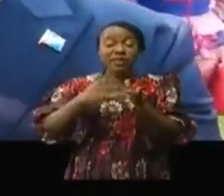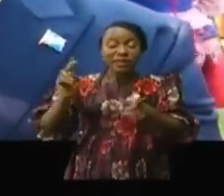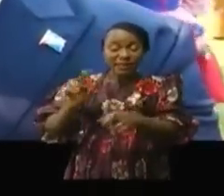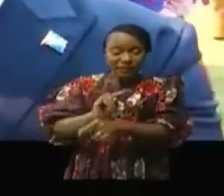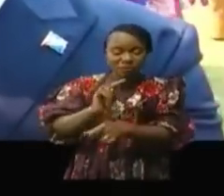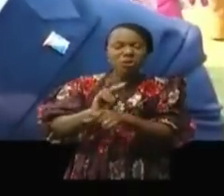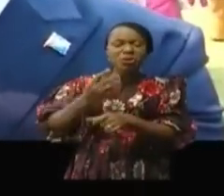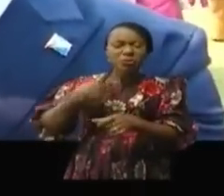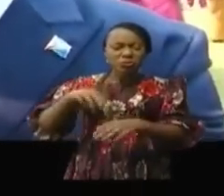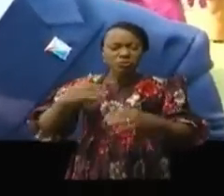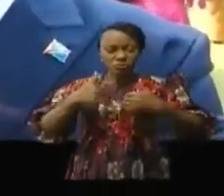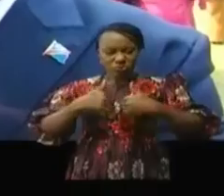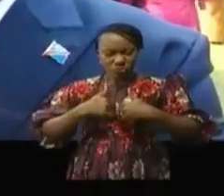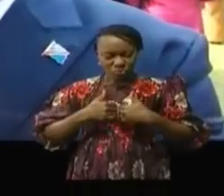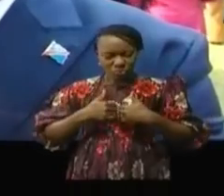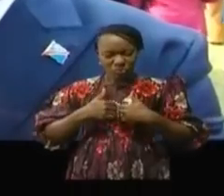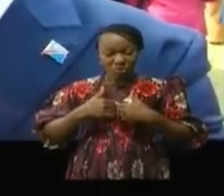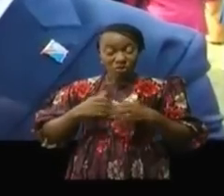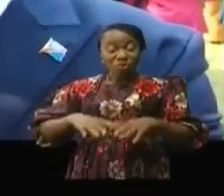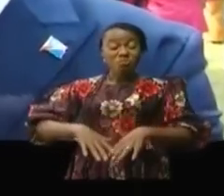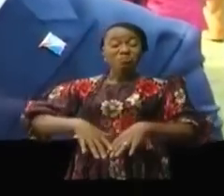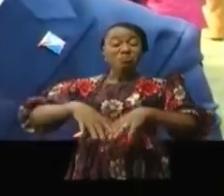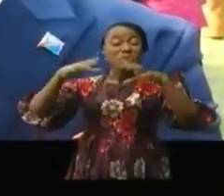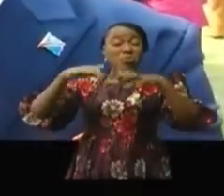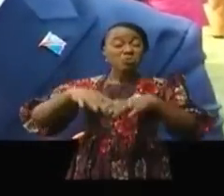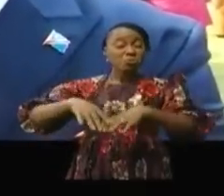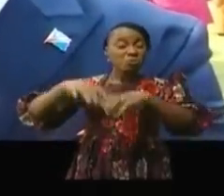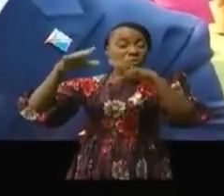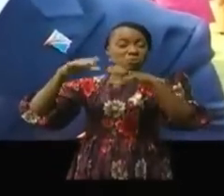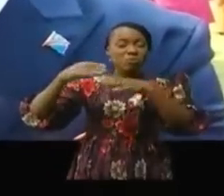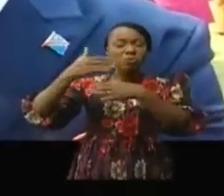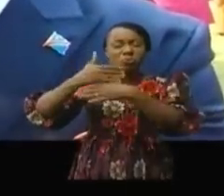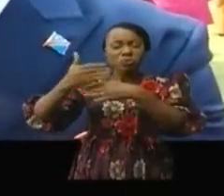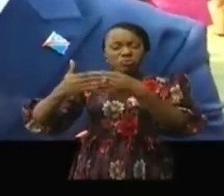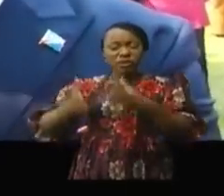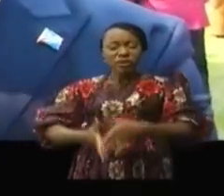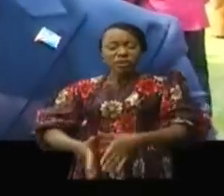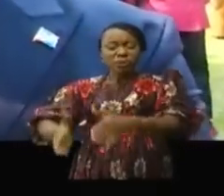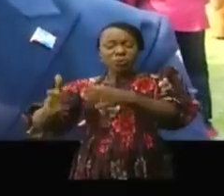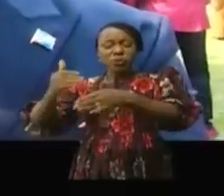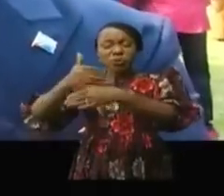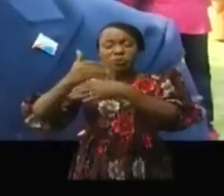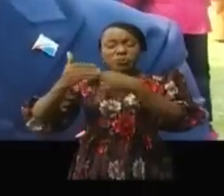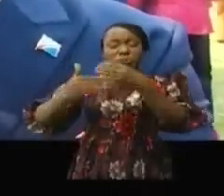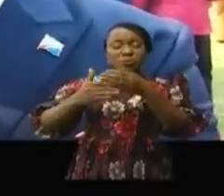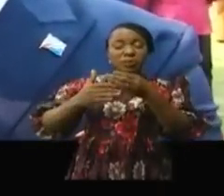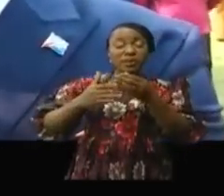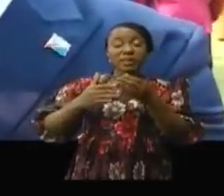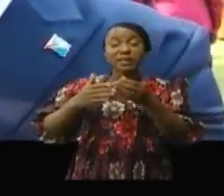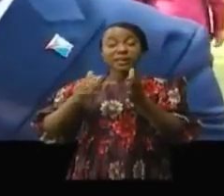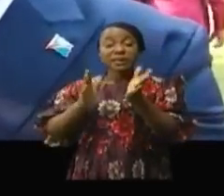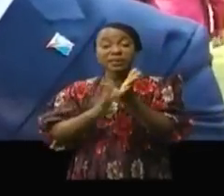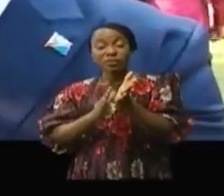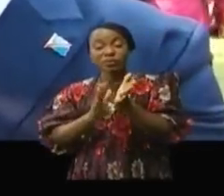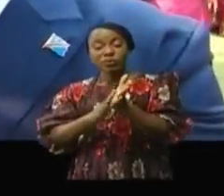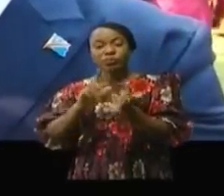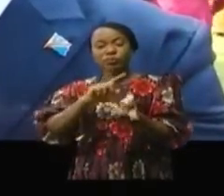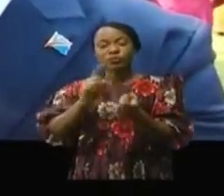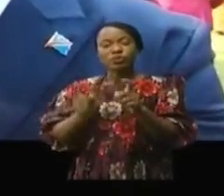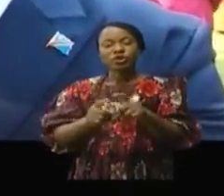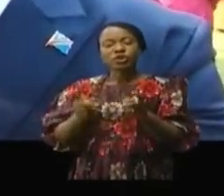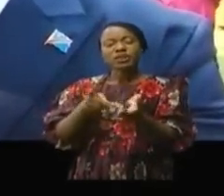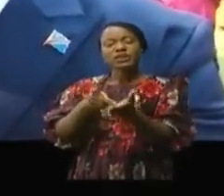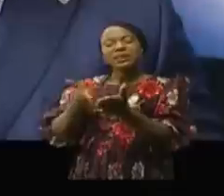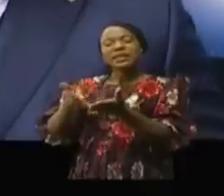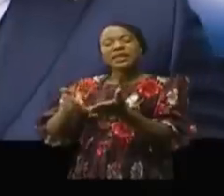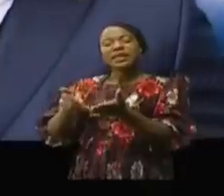nous aurons suffisamment de ressources pour construire des routes, pour construire des écoles, pour construire des hôpitaux, pour améliorer les salaires et